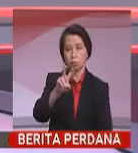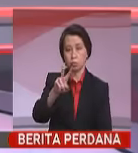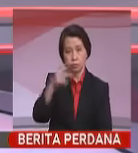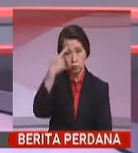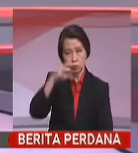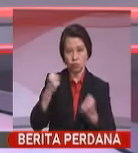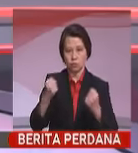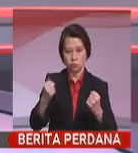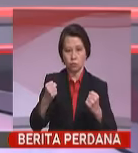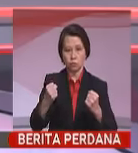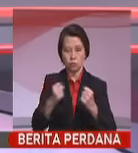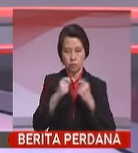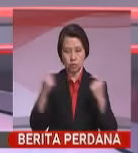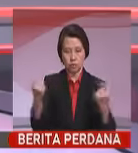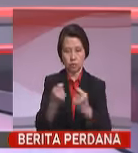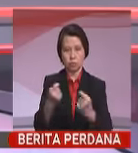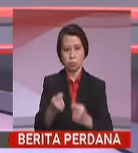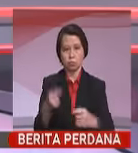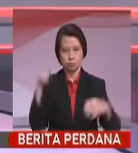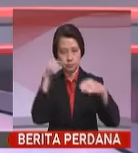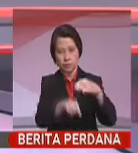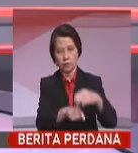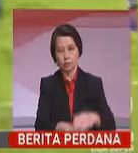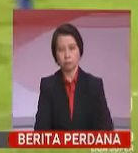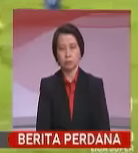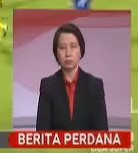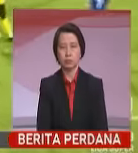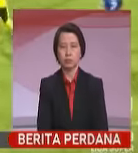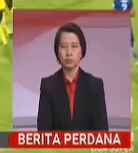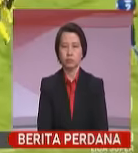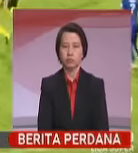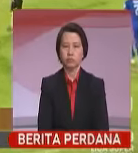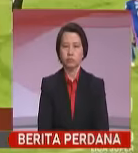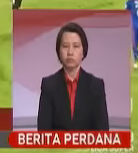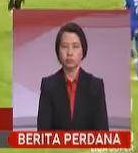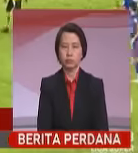bagi memperkuatkan jentera serangan.